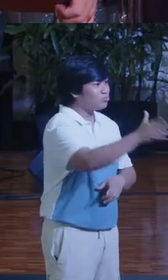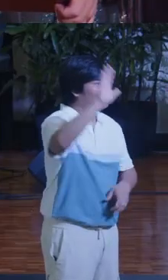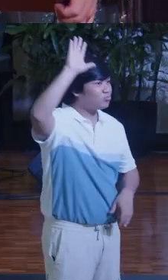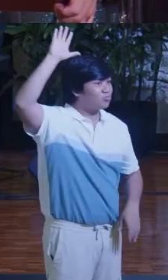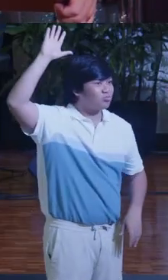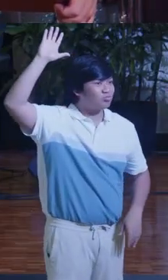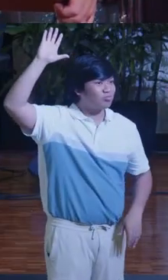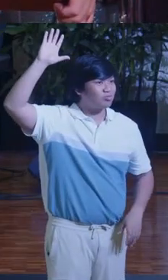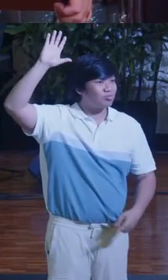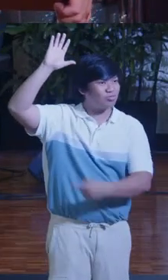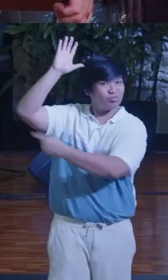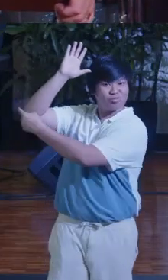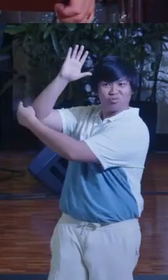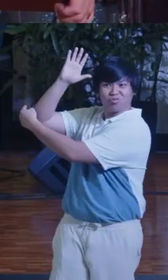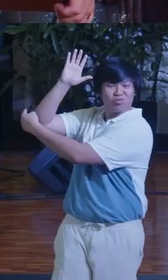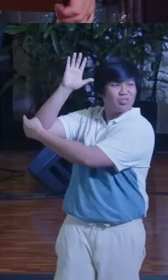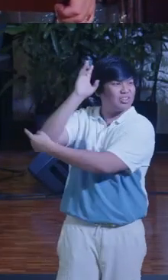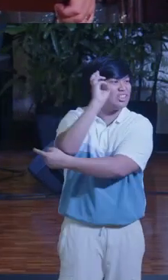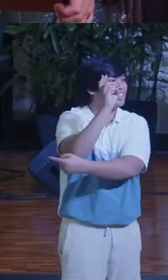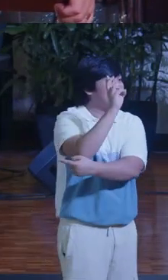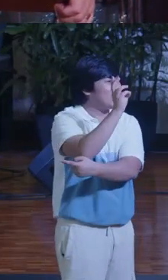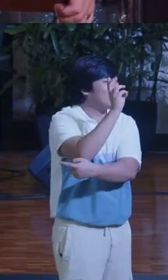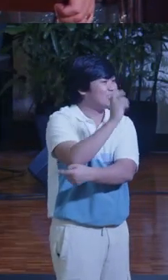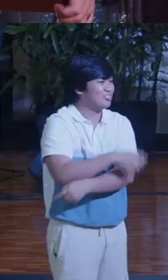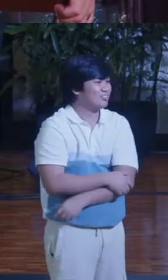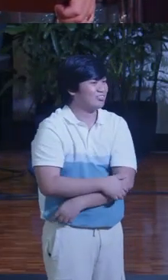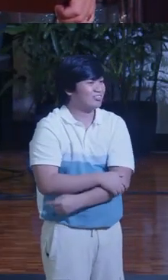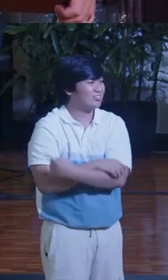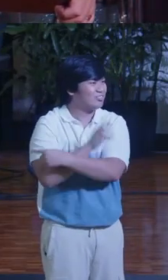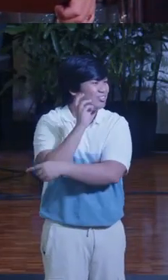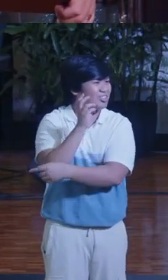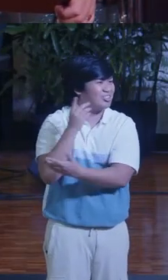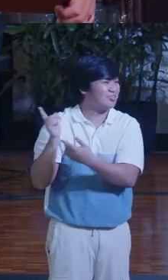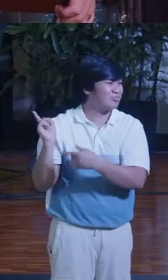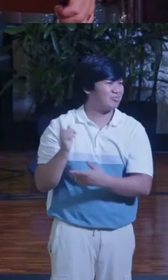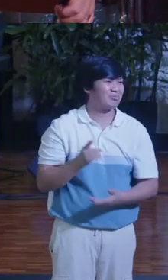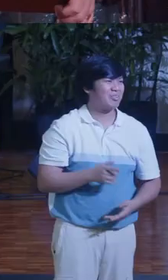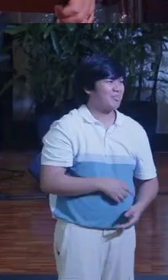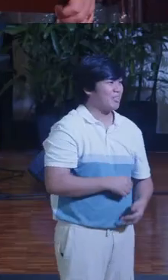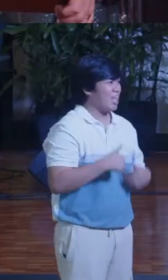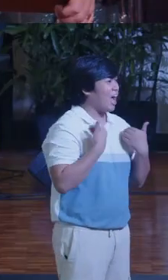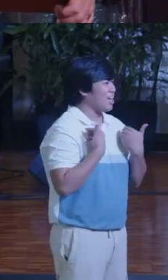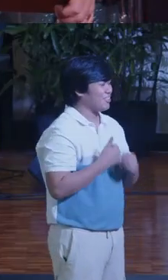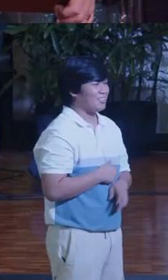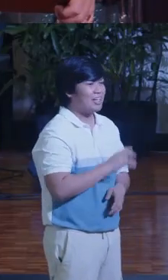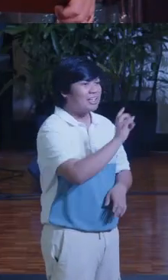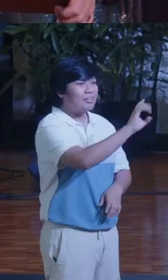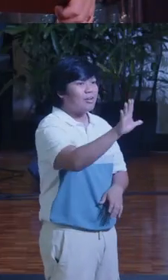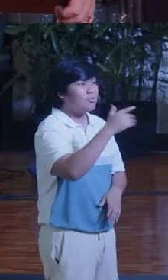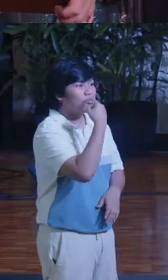Malayo pa po ako, mga 11 years pa bago ako makarating dyan.